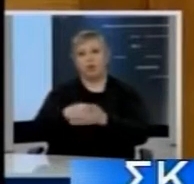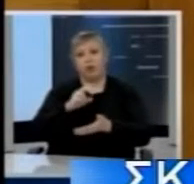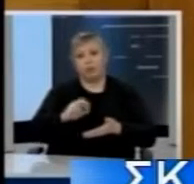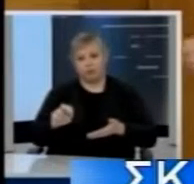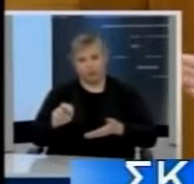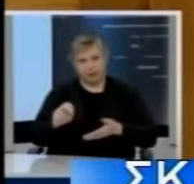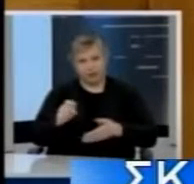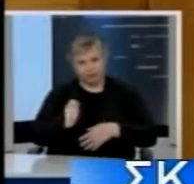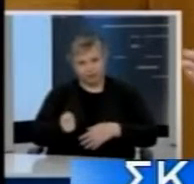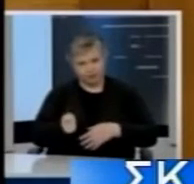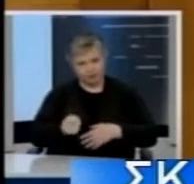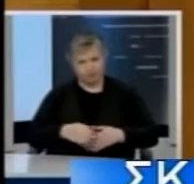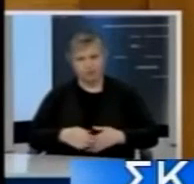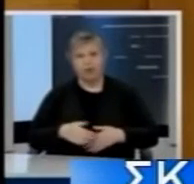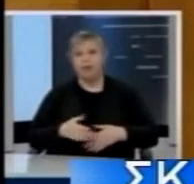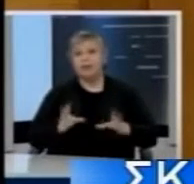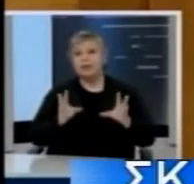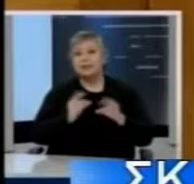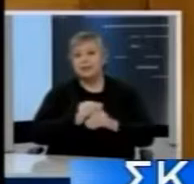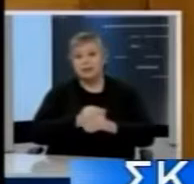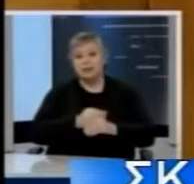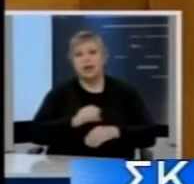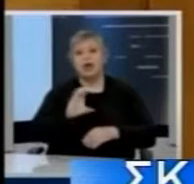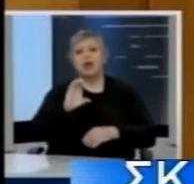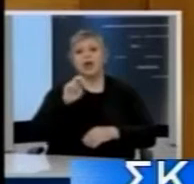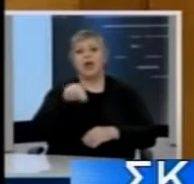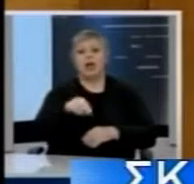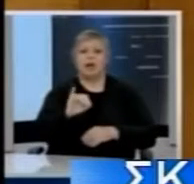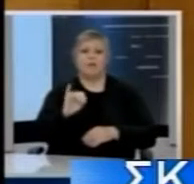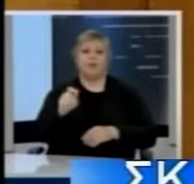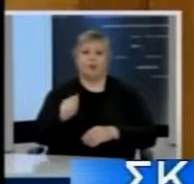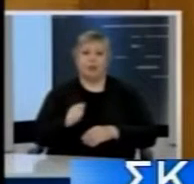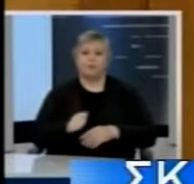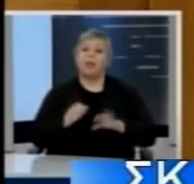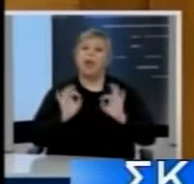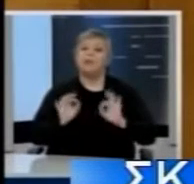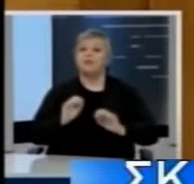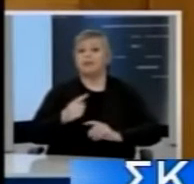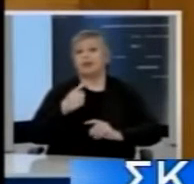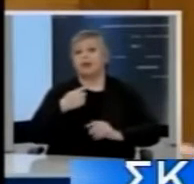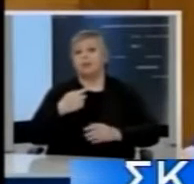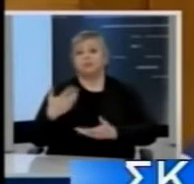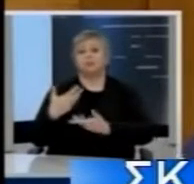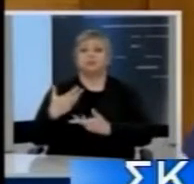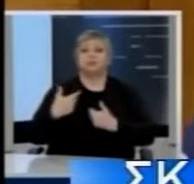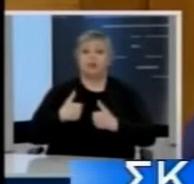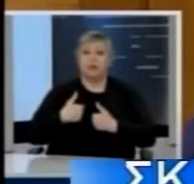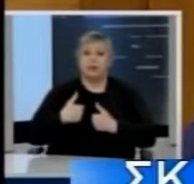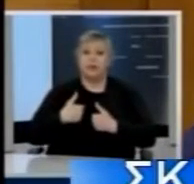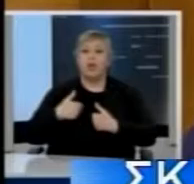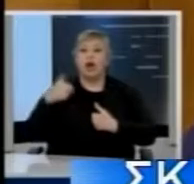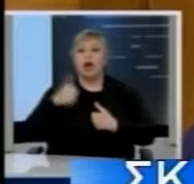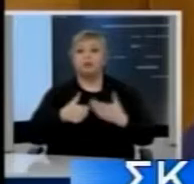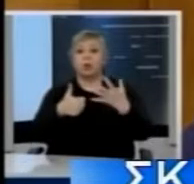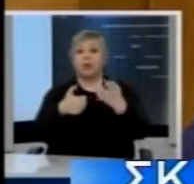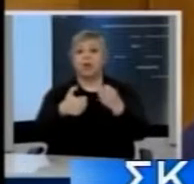Και κάποιοι από εσάς θα σπεύσετε να χλεβάσετε ότι είναι πολύ χαμηλός ο αριθμός των 60.000 ευρώ, είναι χαμηλό το